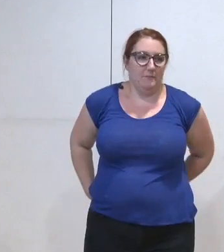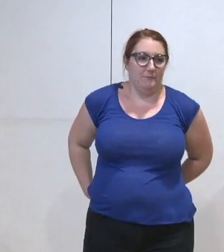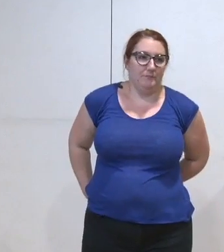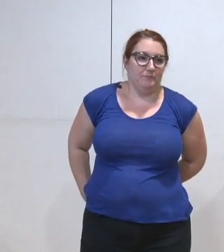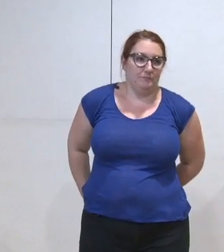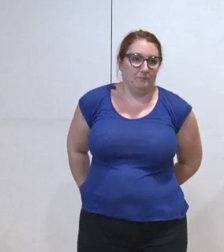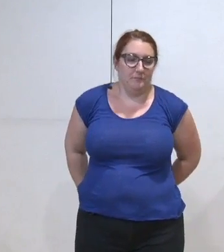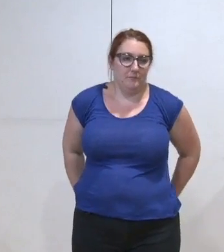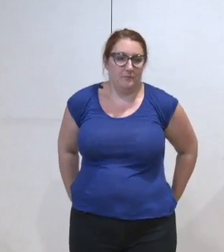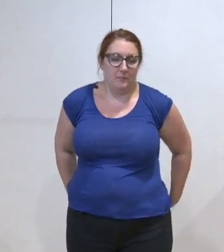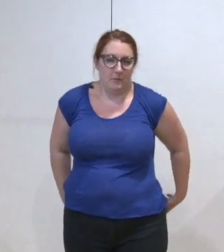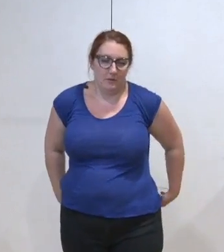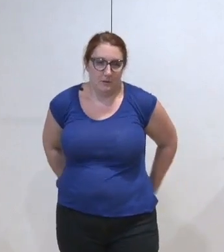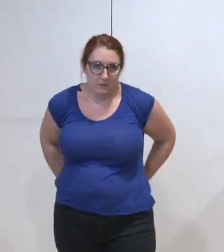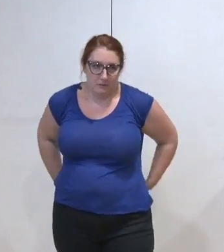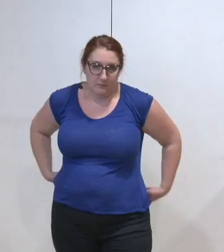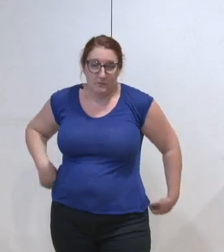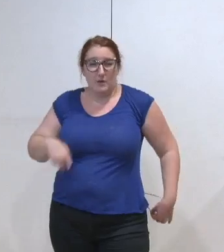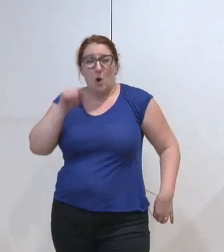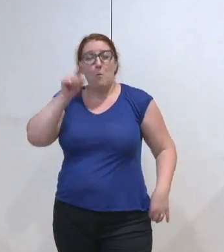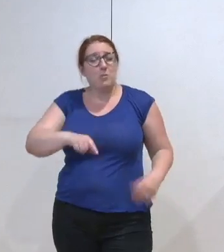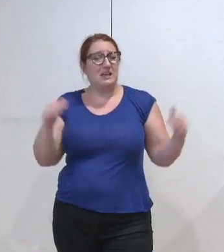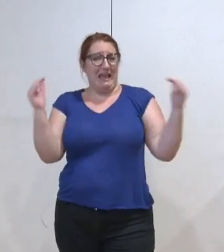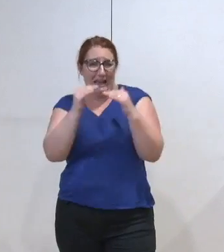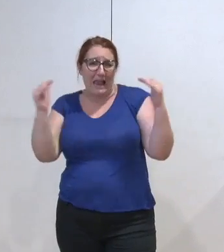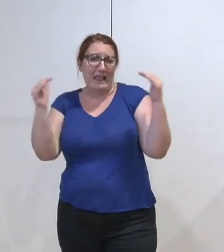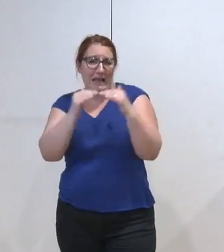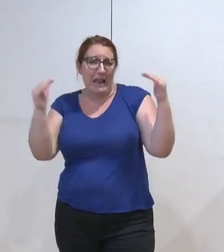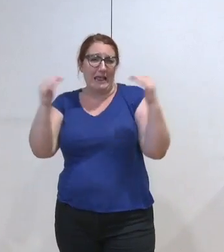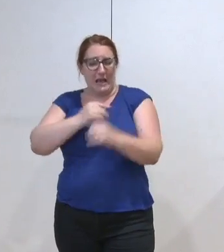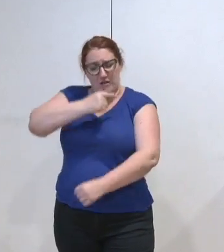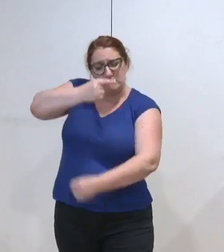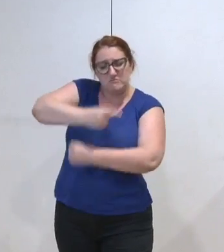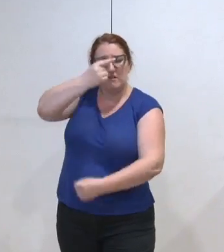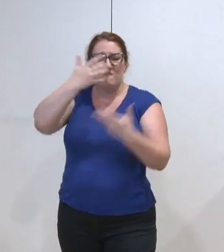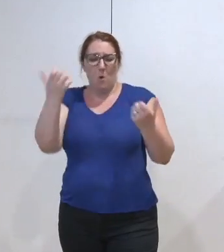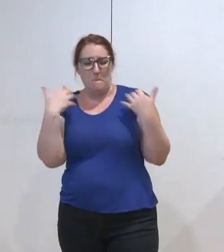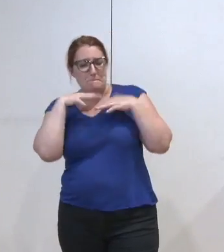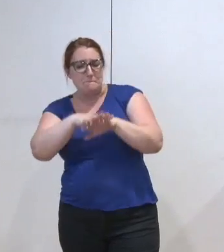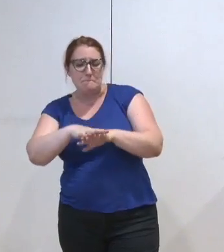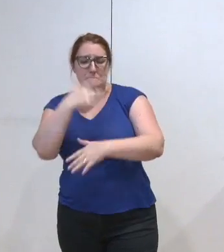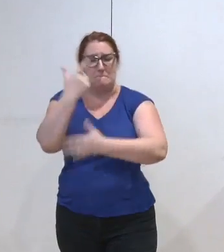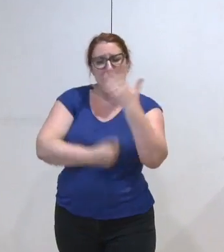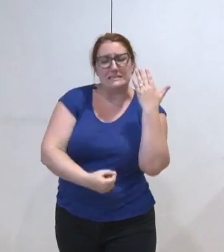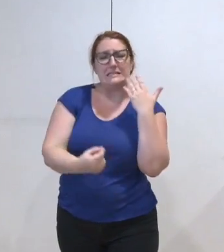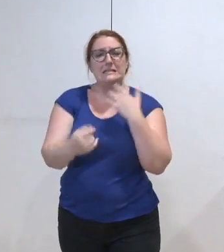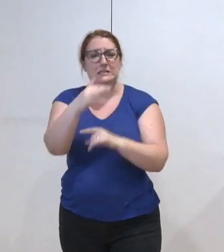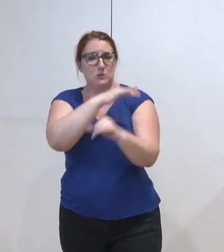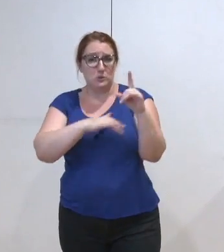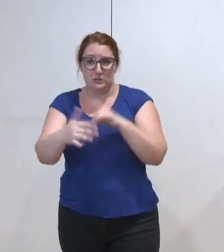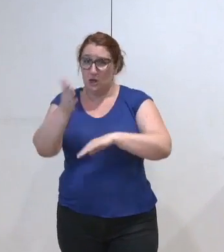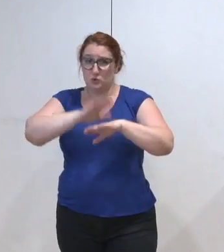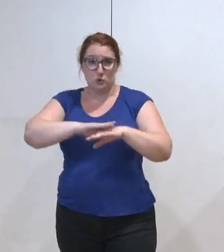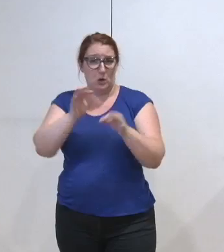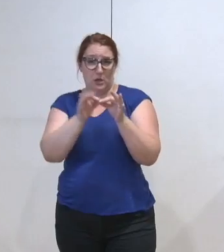l'égalitarisme forçonné que vous voulez nous imposé parce que vous appz la misquité sociale tire l'ensemble de la ville vers le bas